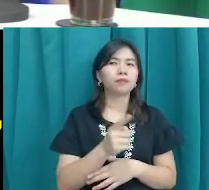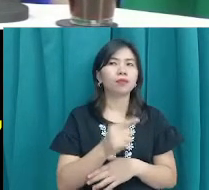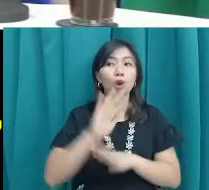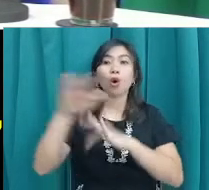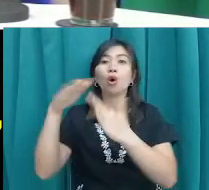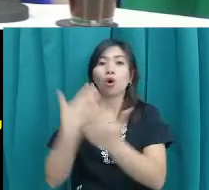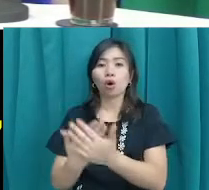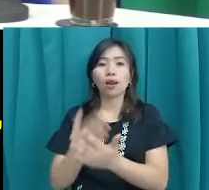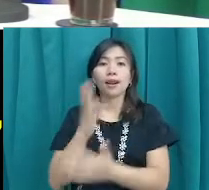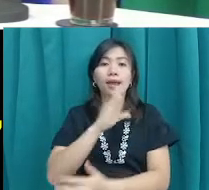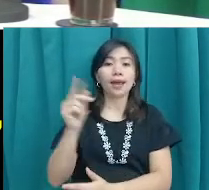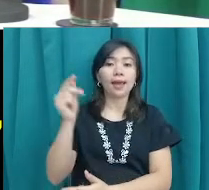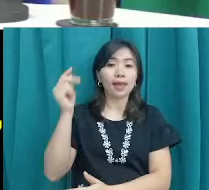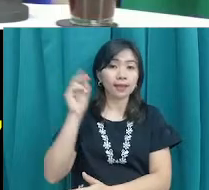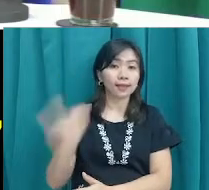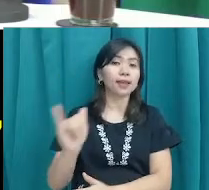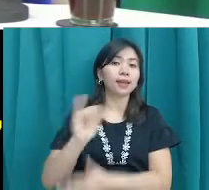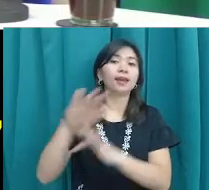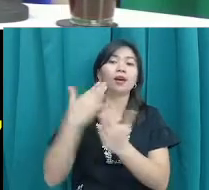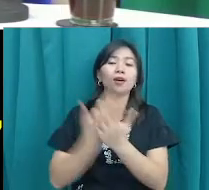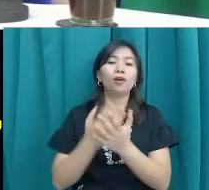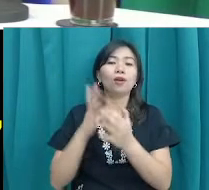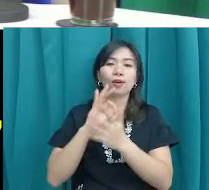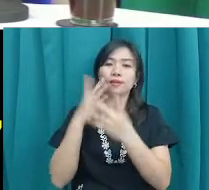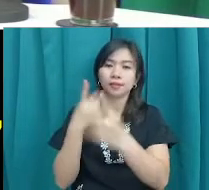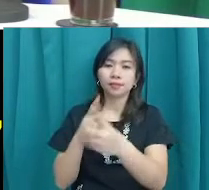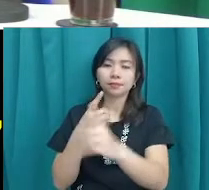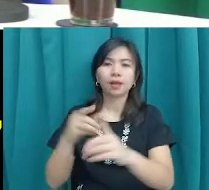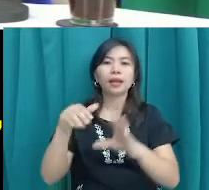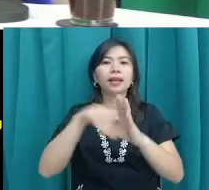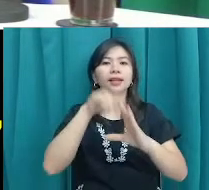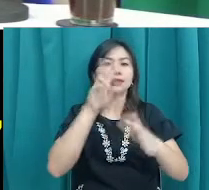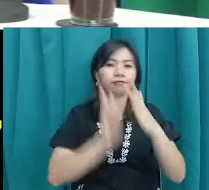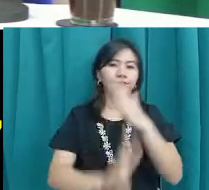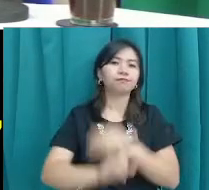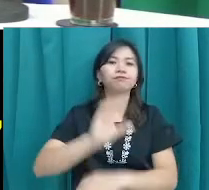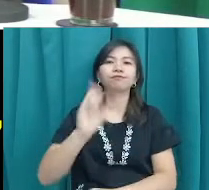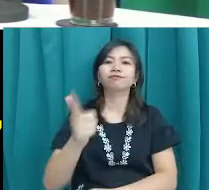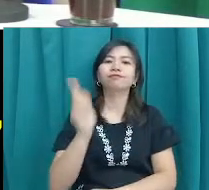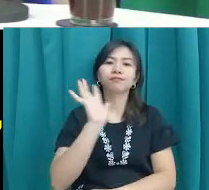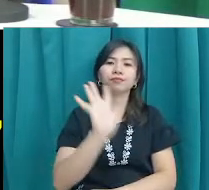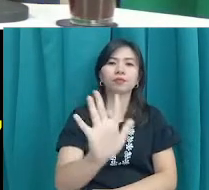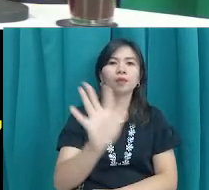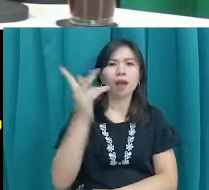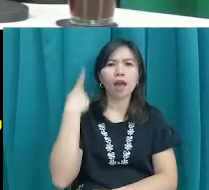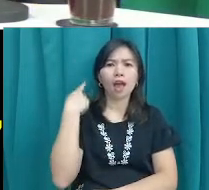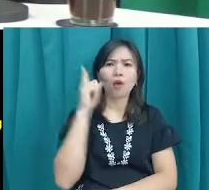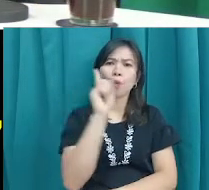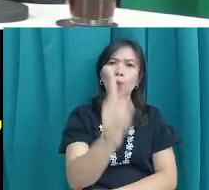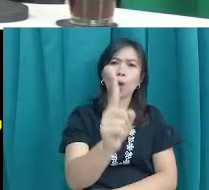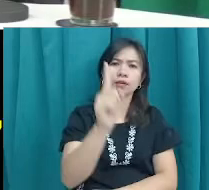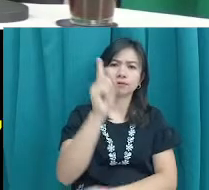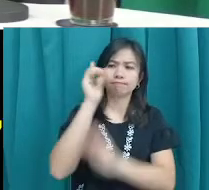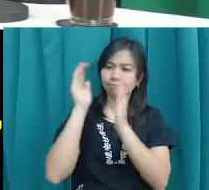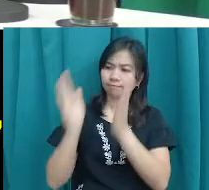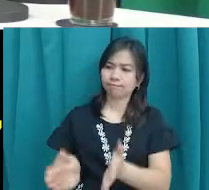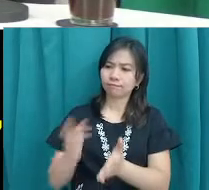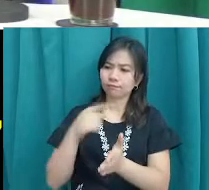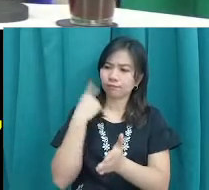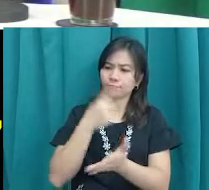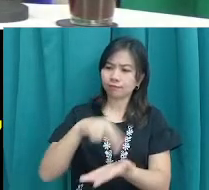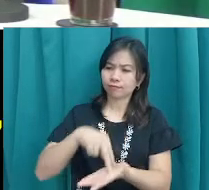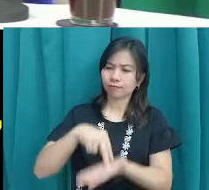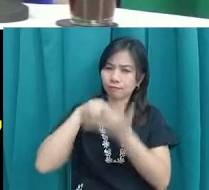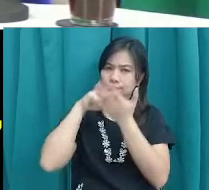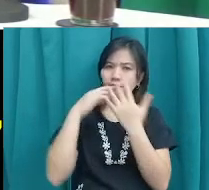and they. Okay? Pagdating sa 25, may nag-stand out na isa. Habi sa verse 25.